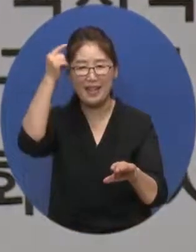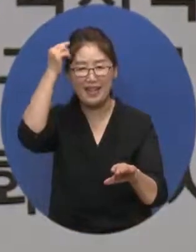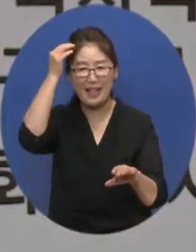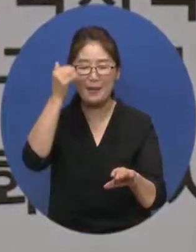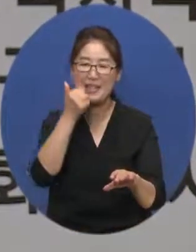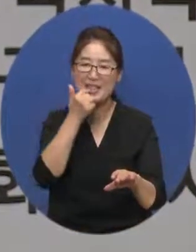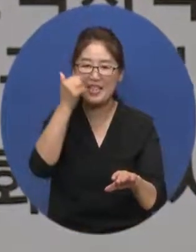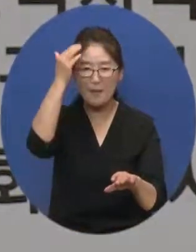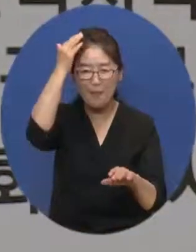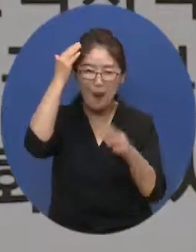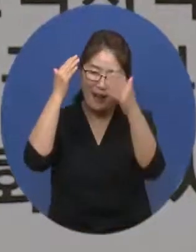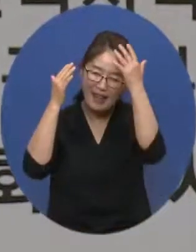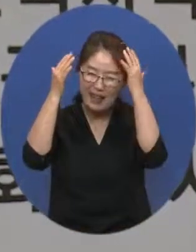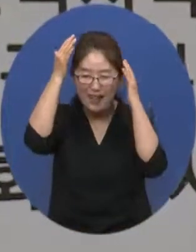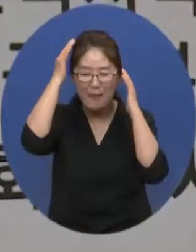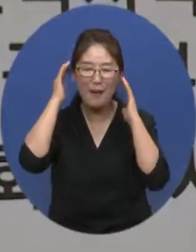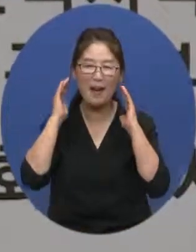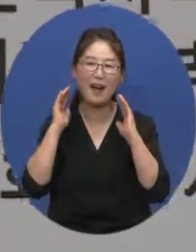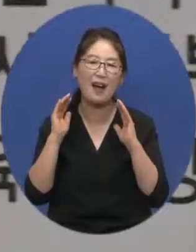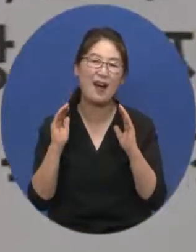늘어가는데